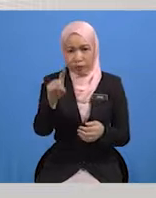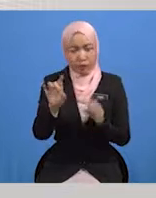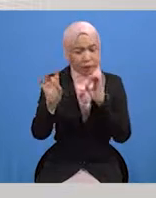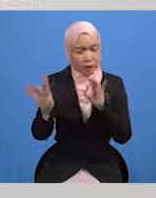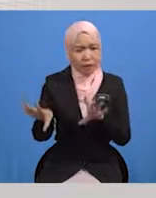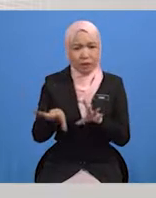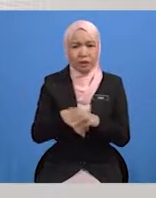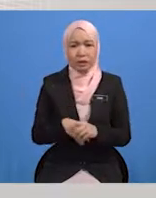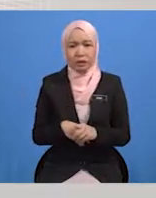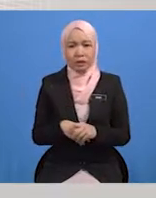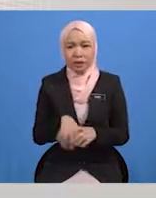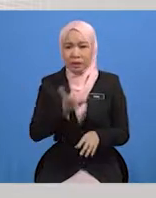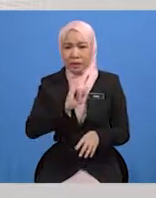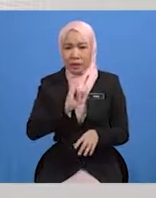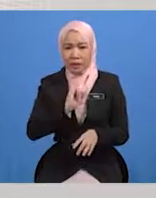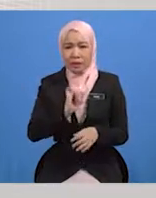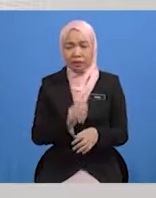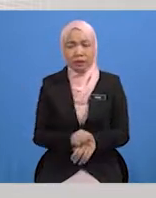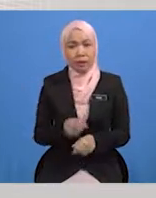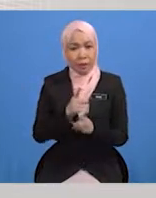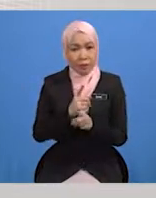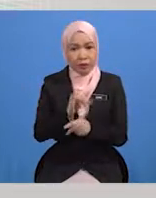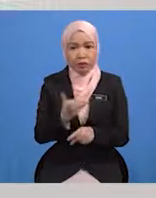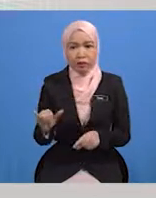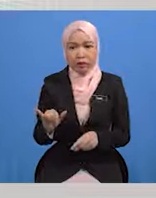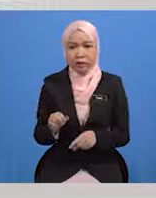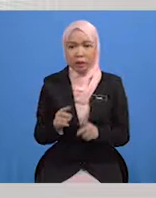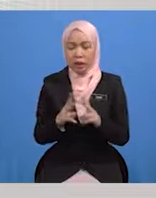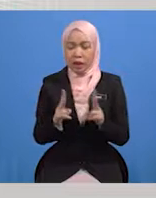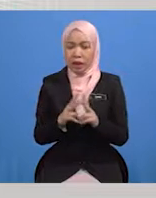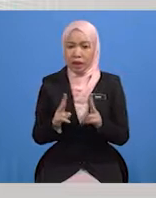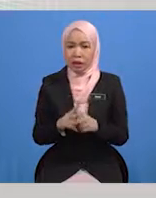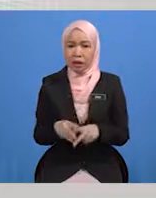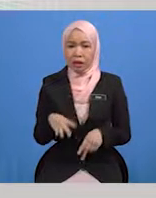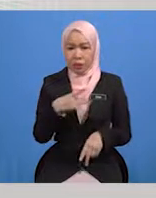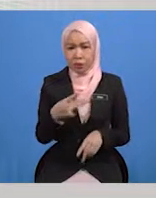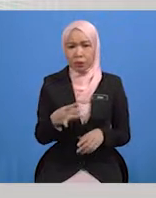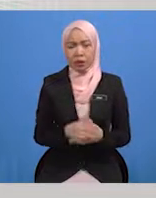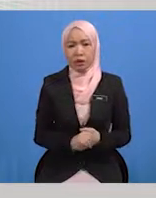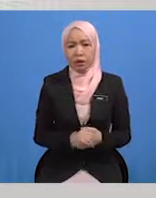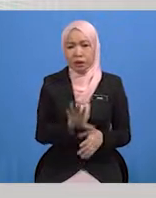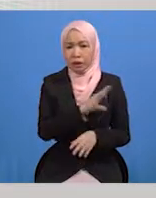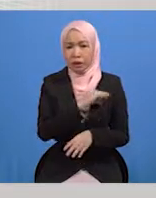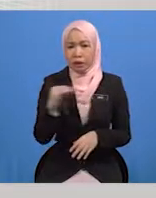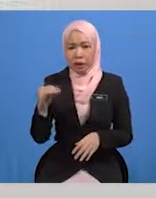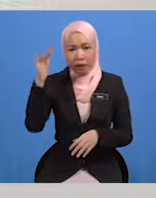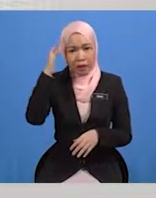Saya sebenarnya mengaguminya. Saya tahu siapa